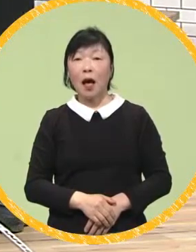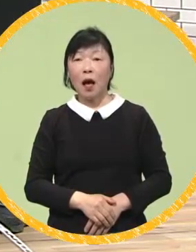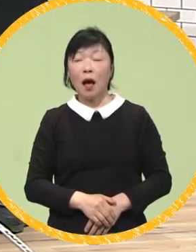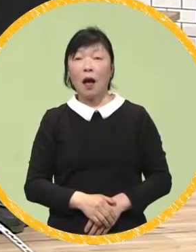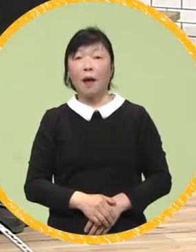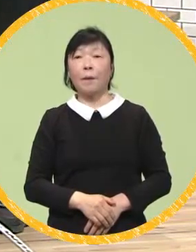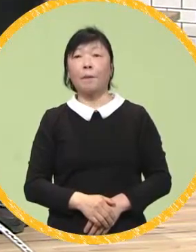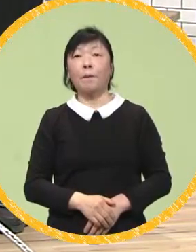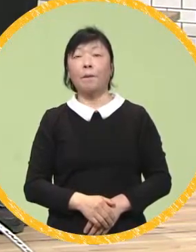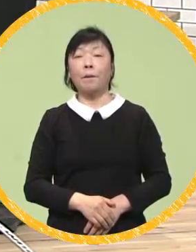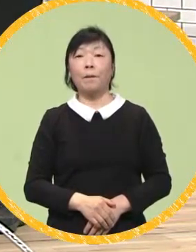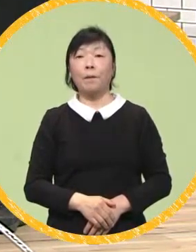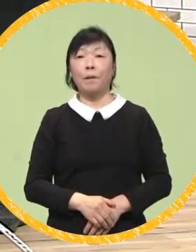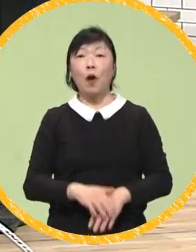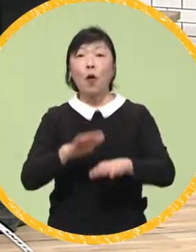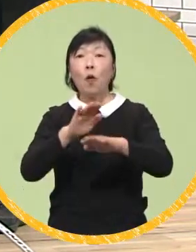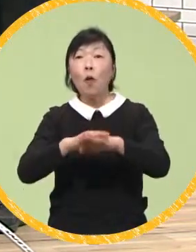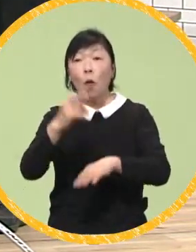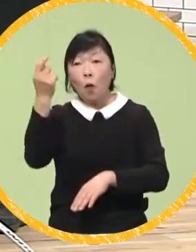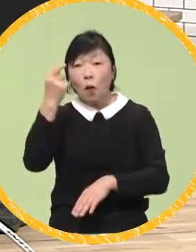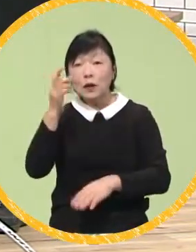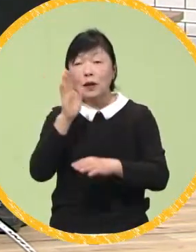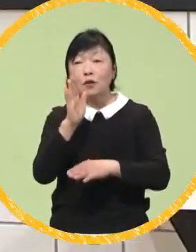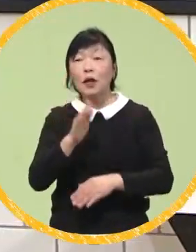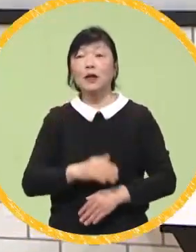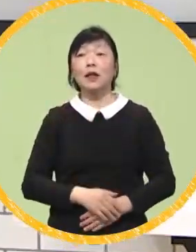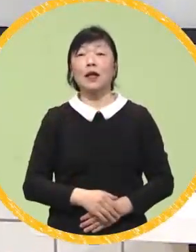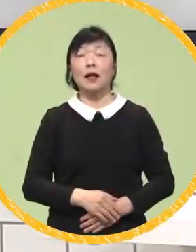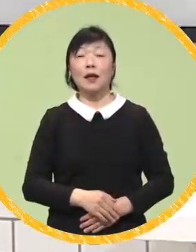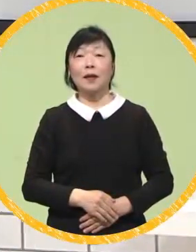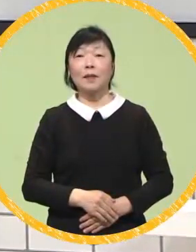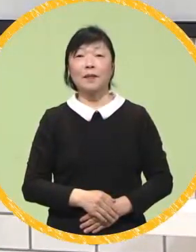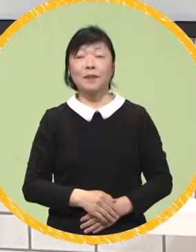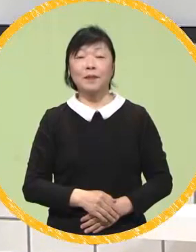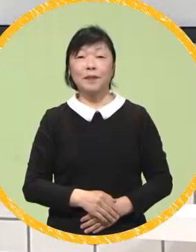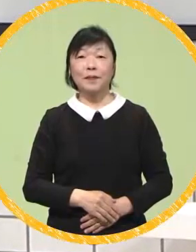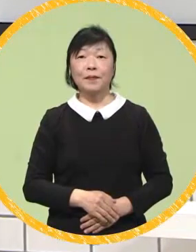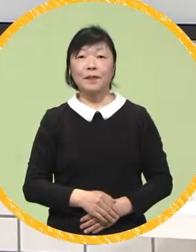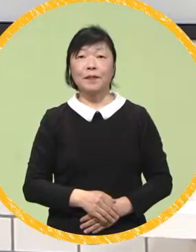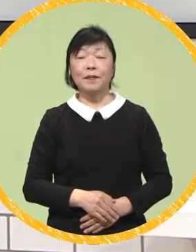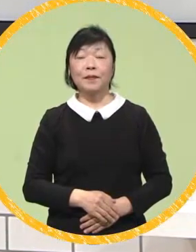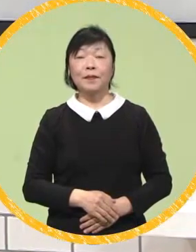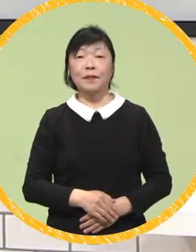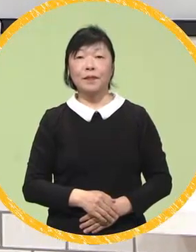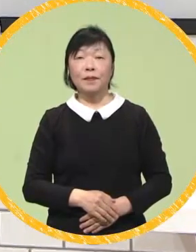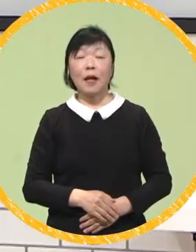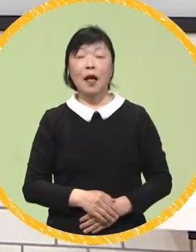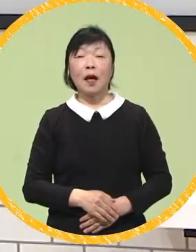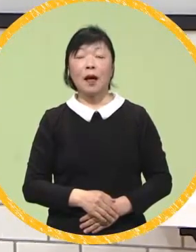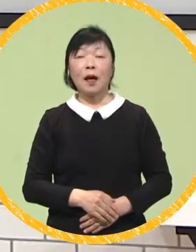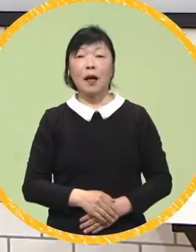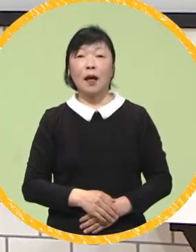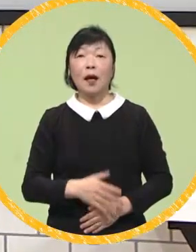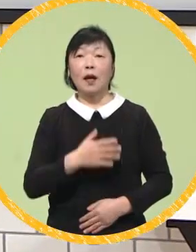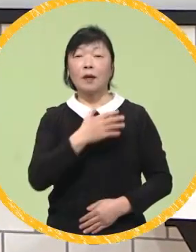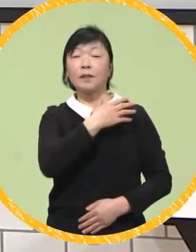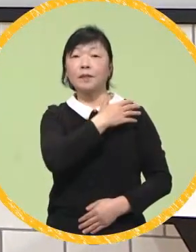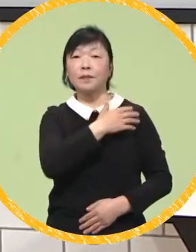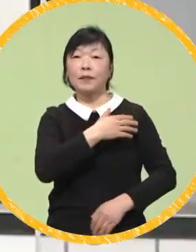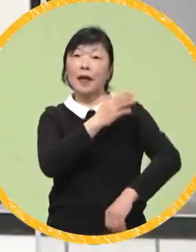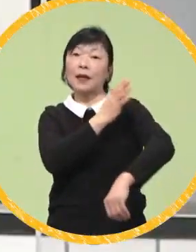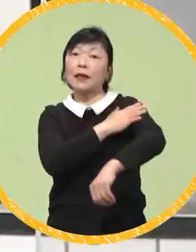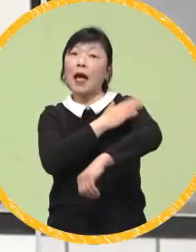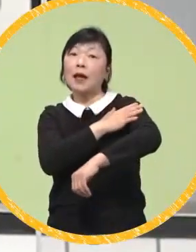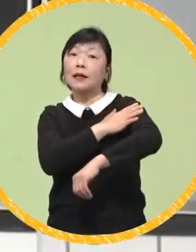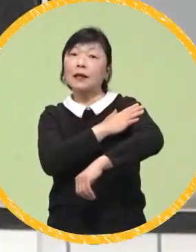はいお願いしますねそれではですねずこちらですねこれですねはいにありましてねあてになるんですけど左手に